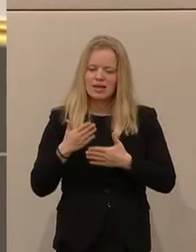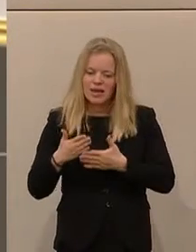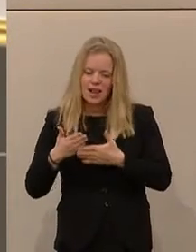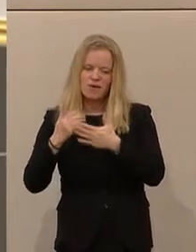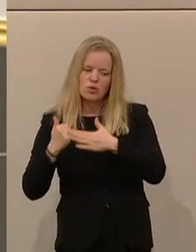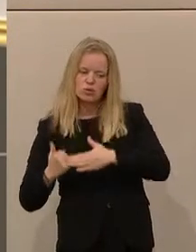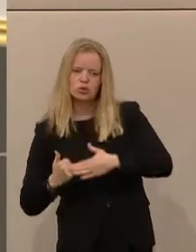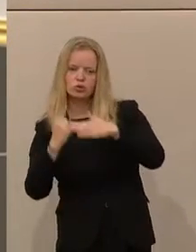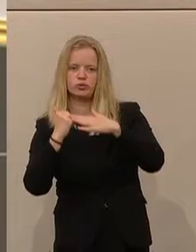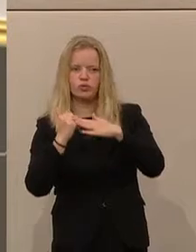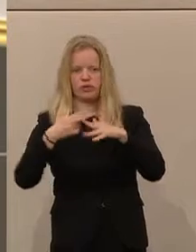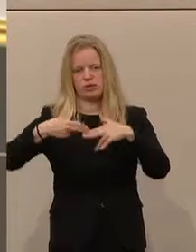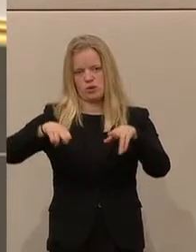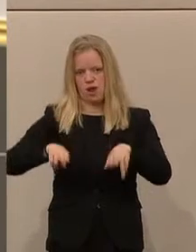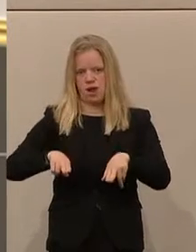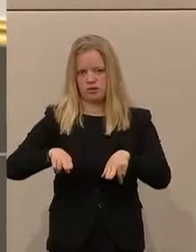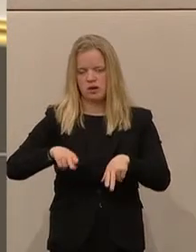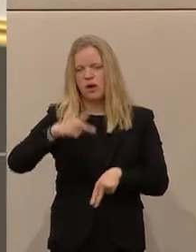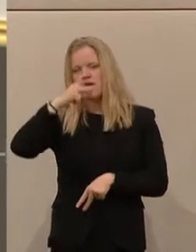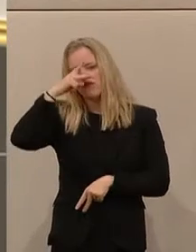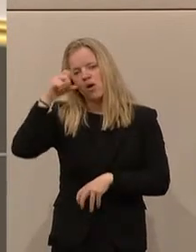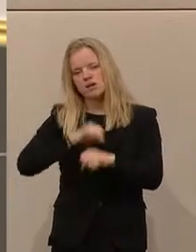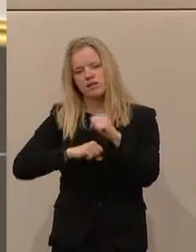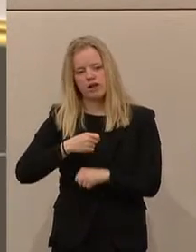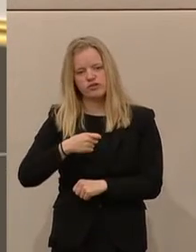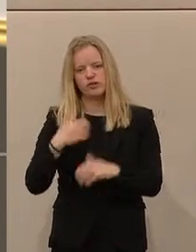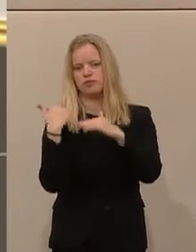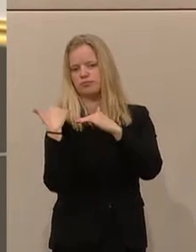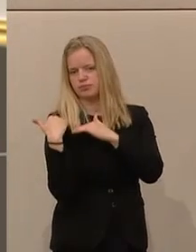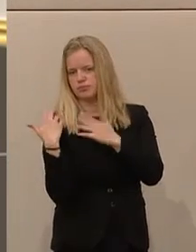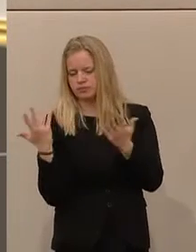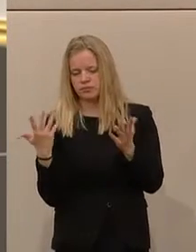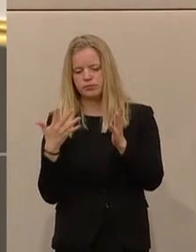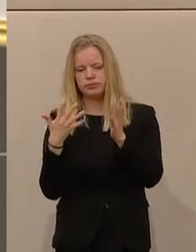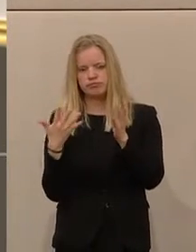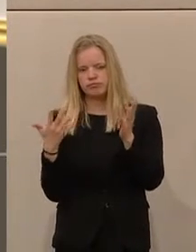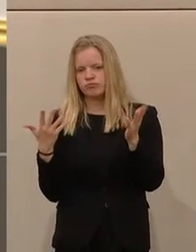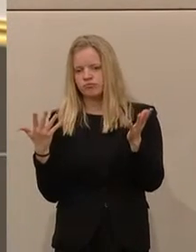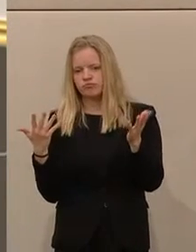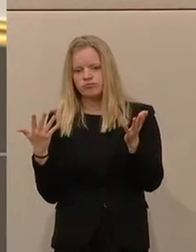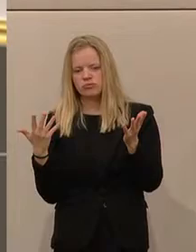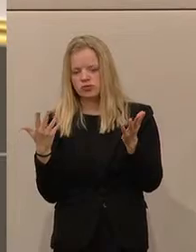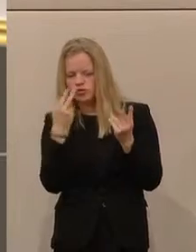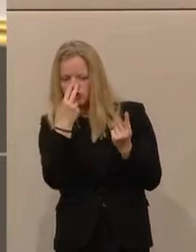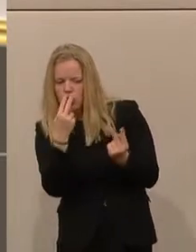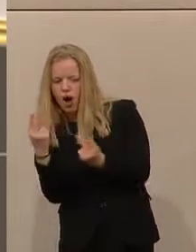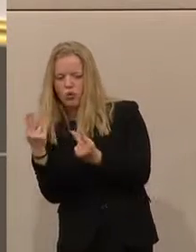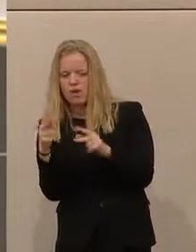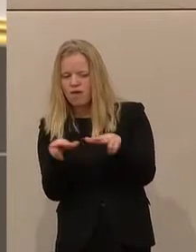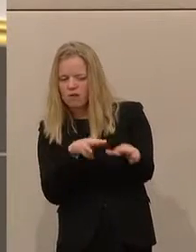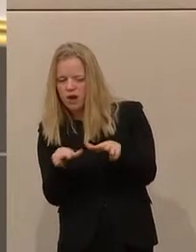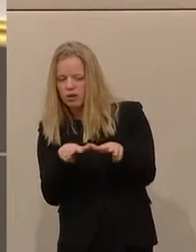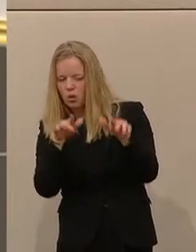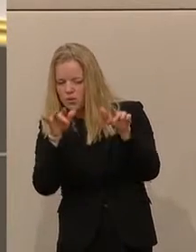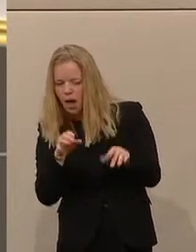ist. Die Volksanwaltschaft ist zuständig für die Prüfung von allfälligen Missständen der